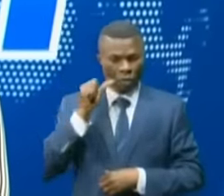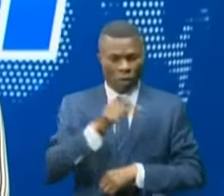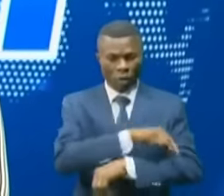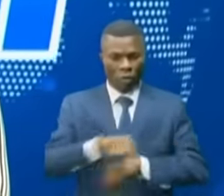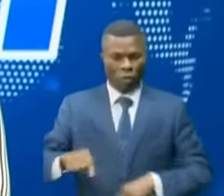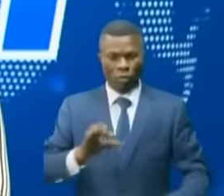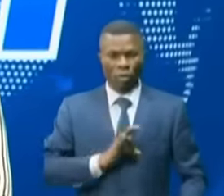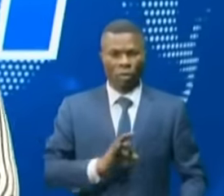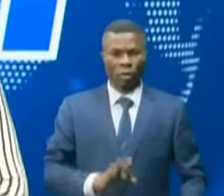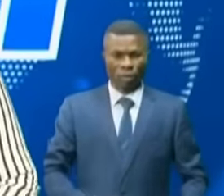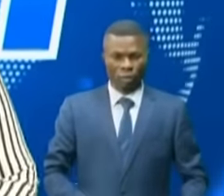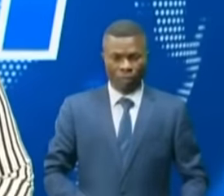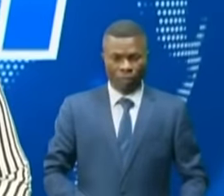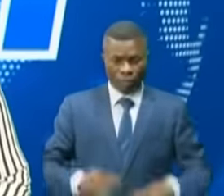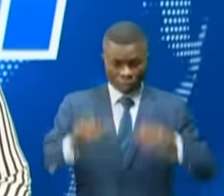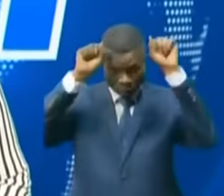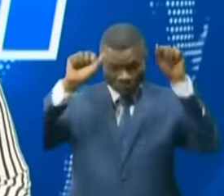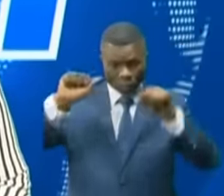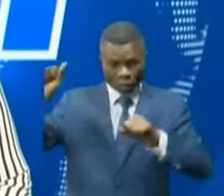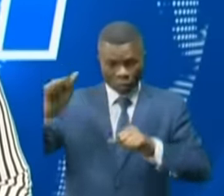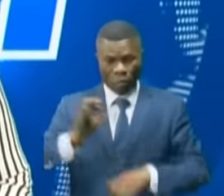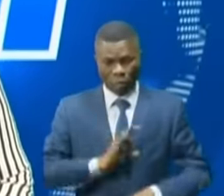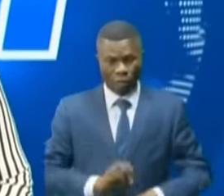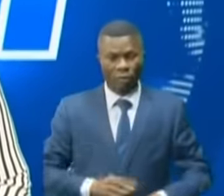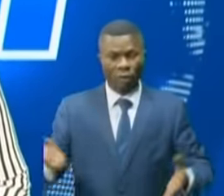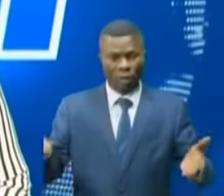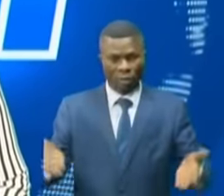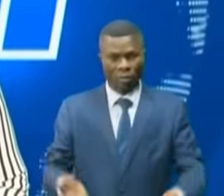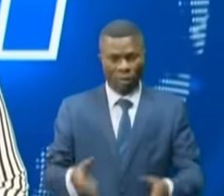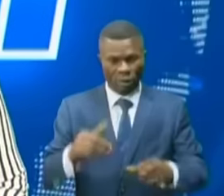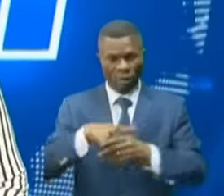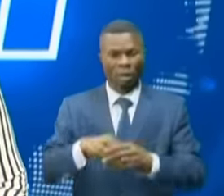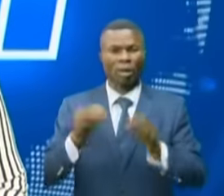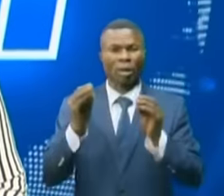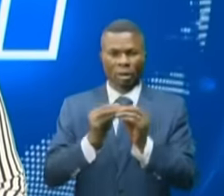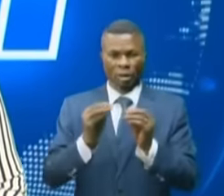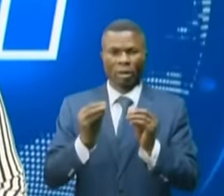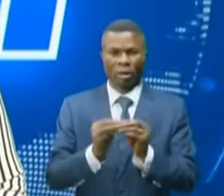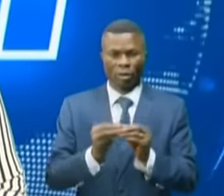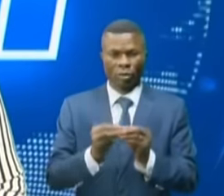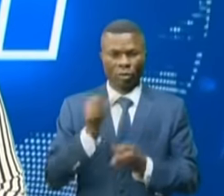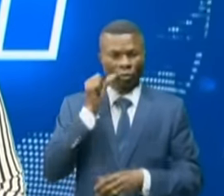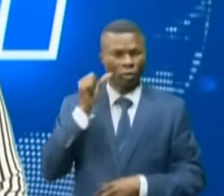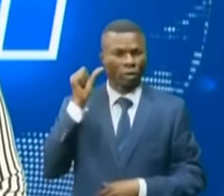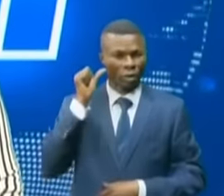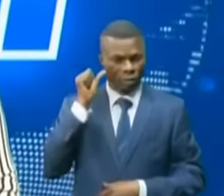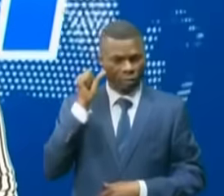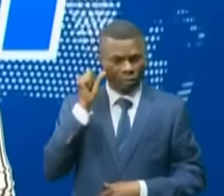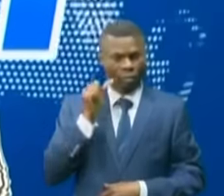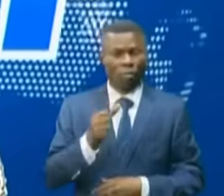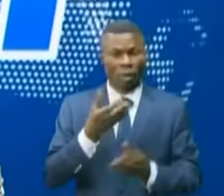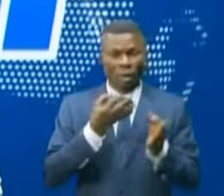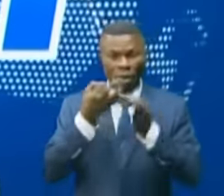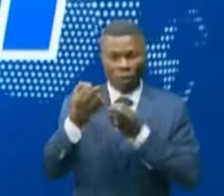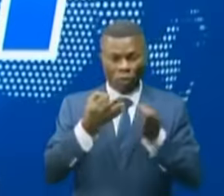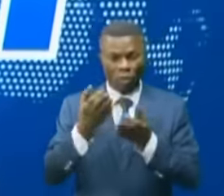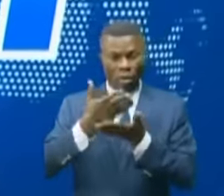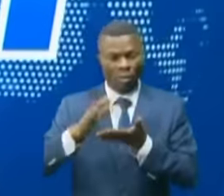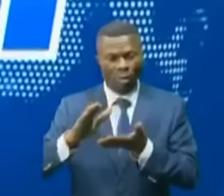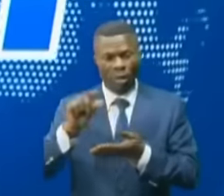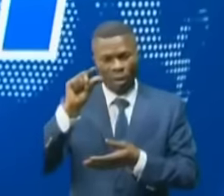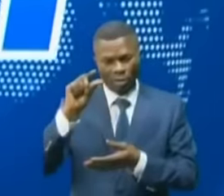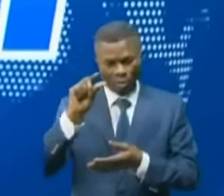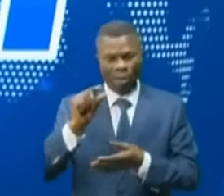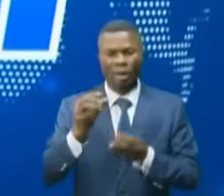l'Union africaine par le président de la République, Félix Antoine Tshisekedi Tshilombo. En voici un extrait avec